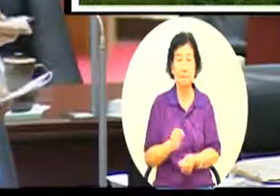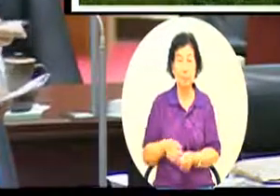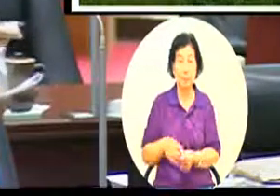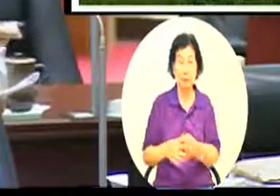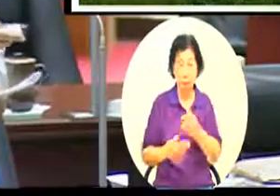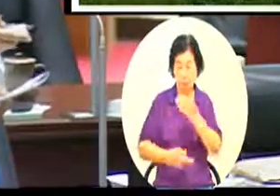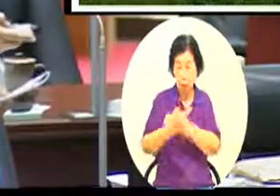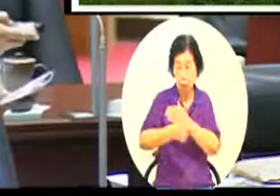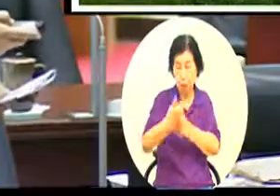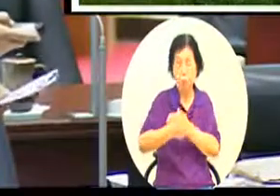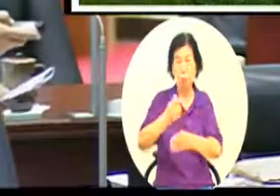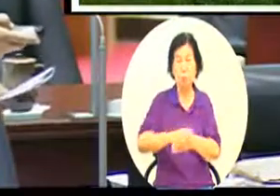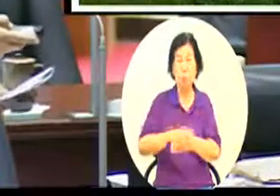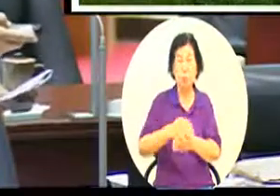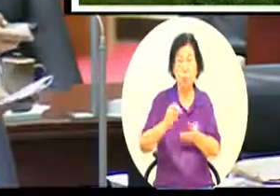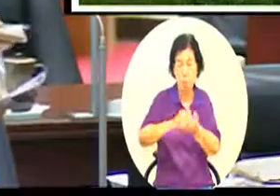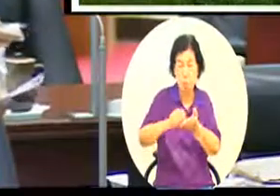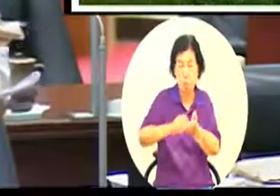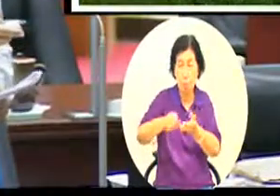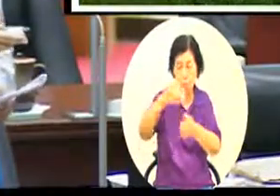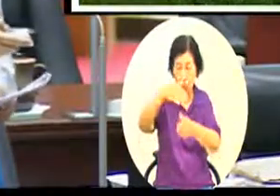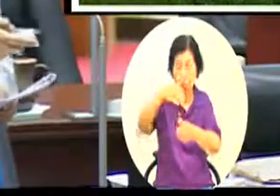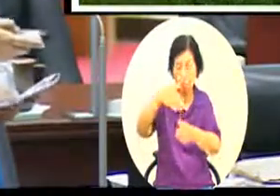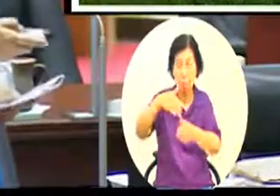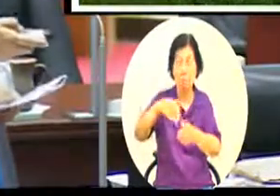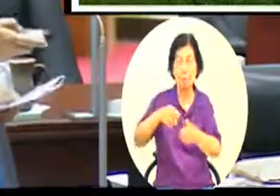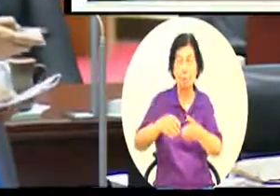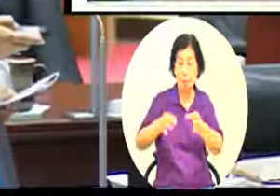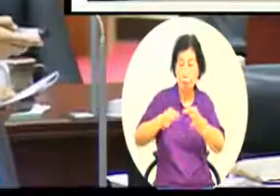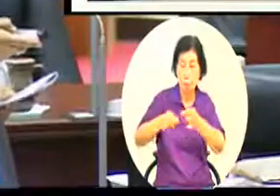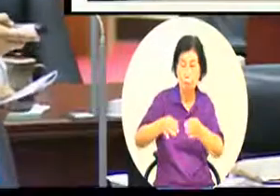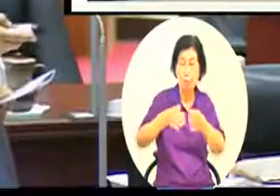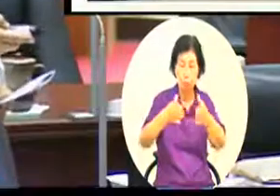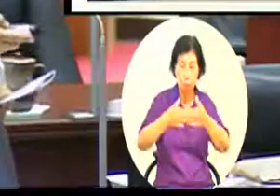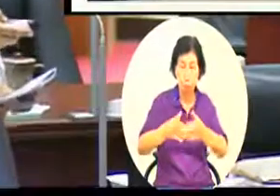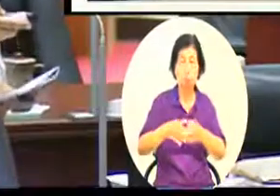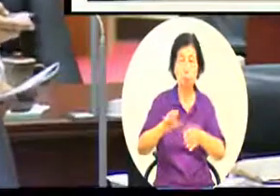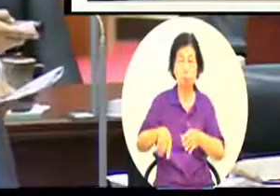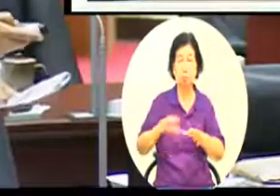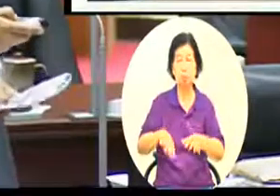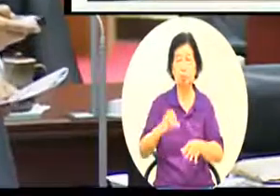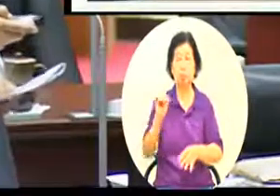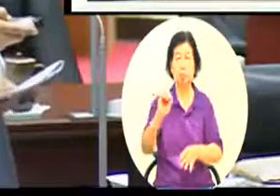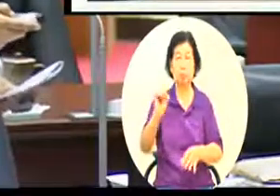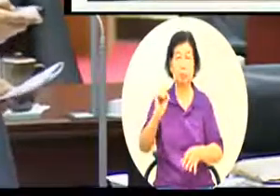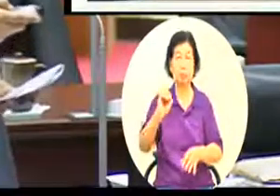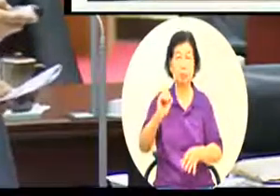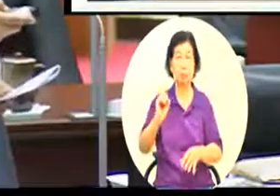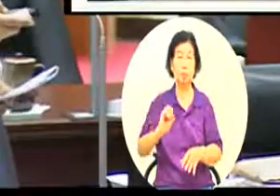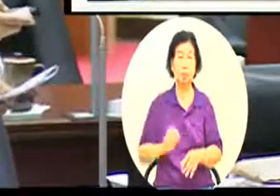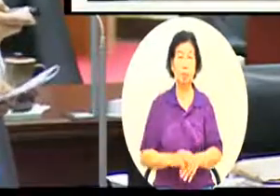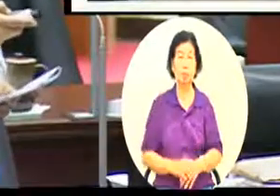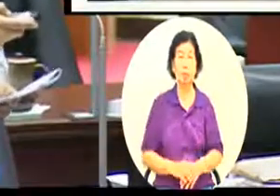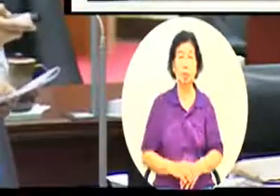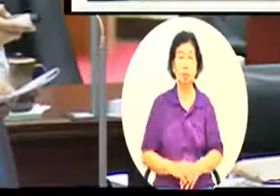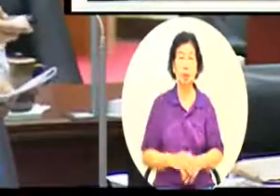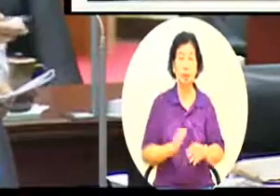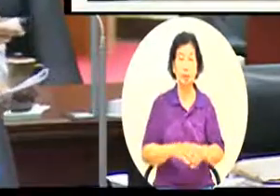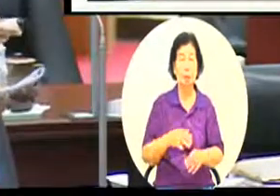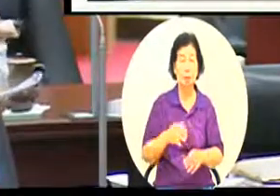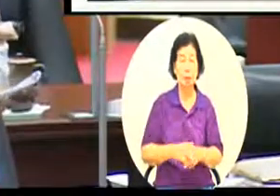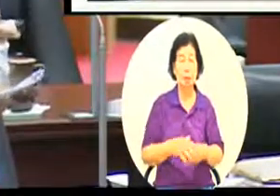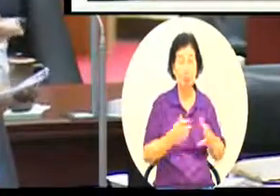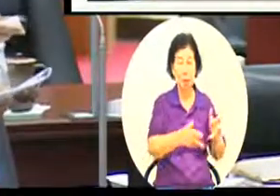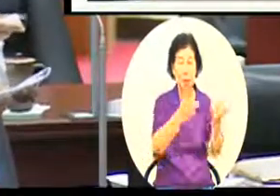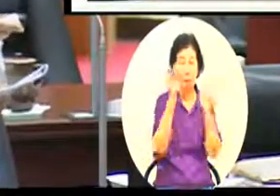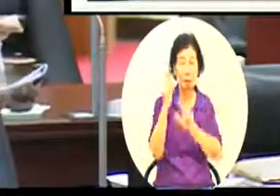发的、去招商的，都到目前为止还是没有。啊，你看看，我们这个是桥头糖厂出来的一个